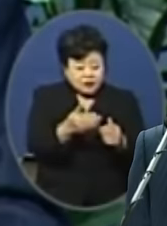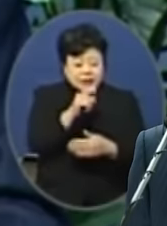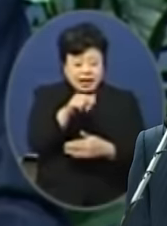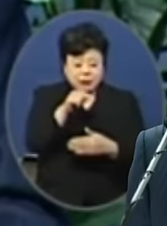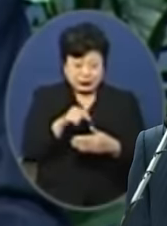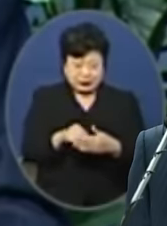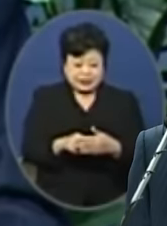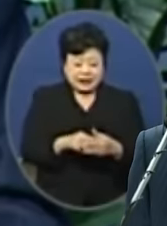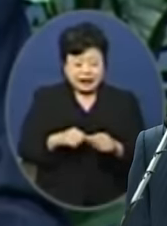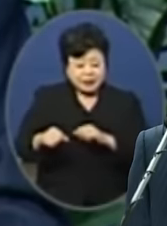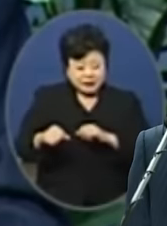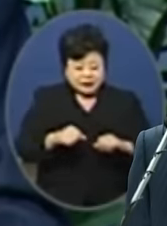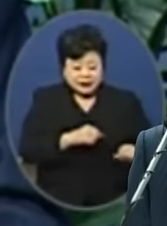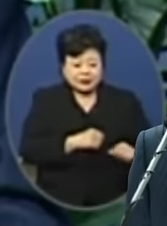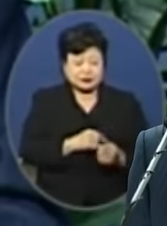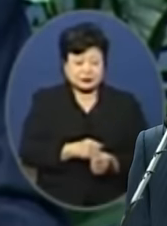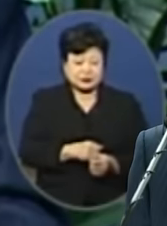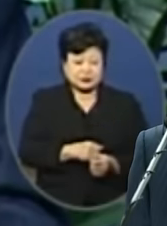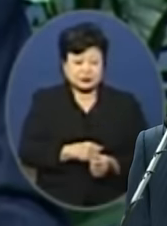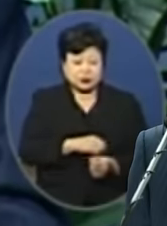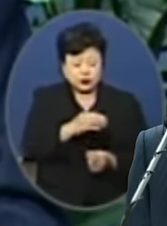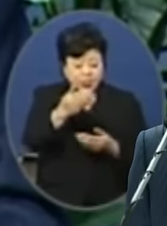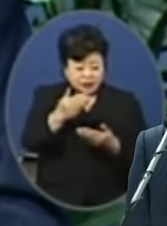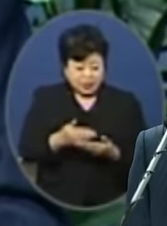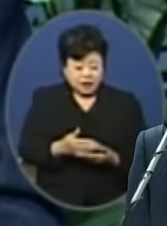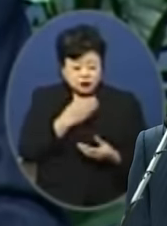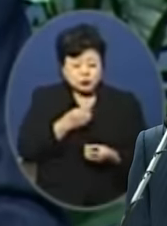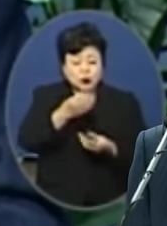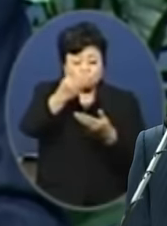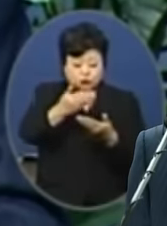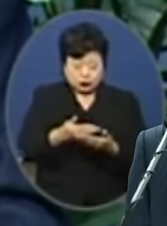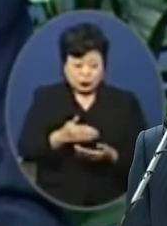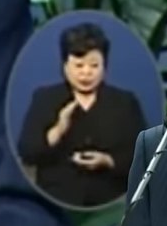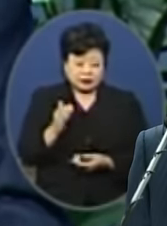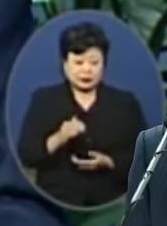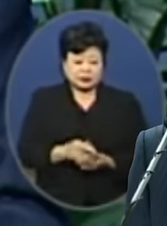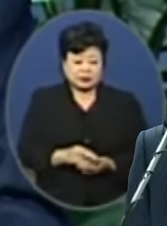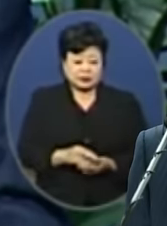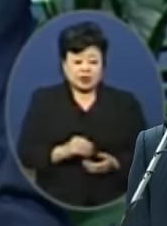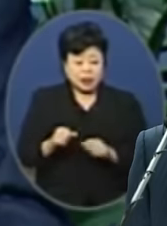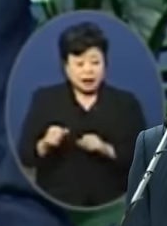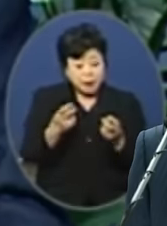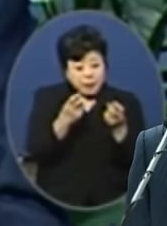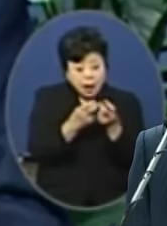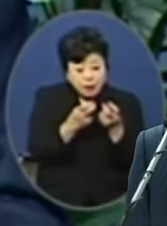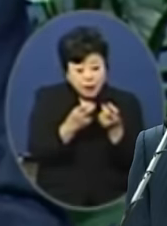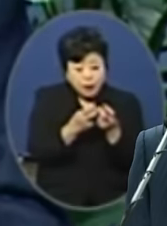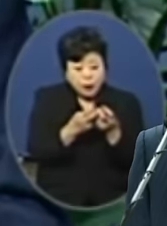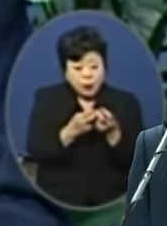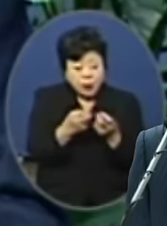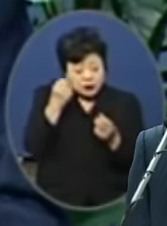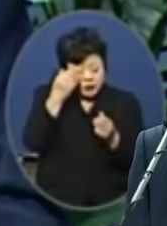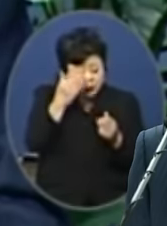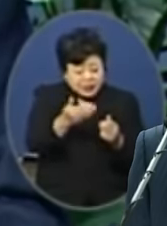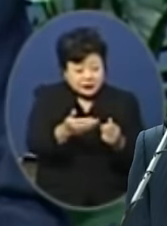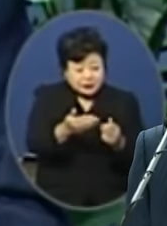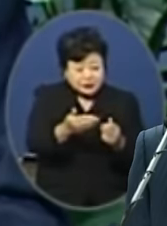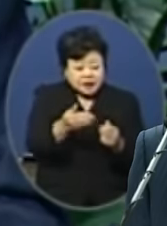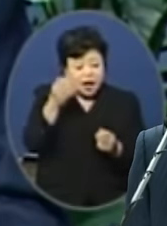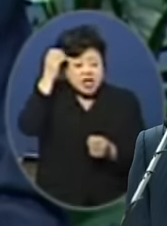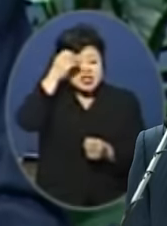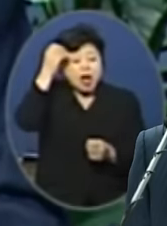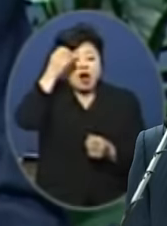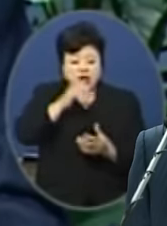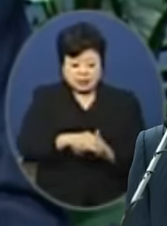가운데 역사를 해서 우리에게 축복을 주시는 것인데 어떻게 역사하느냐, 보혜사 성령은